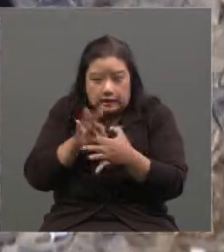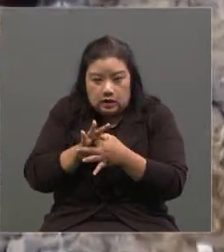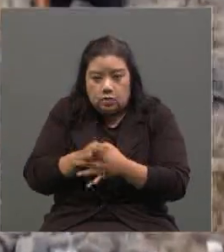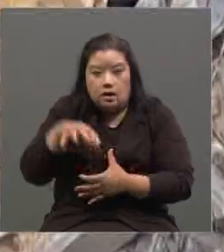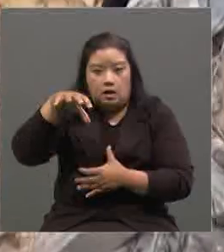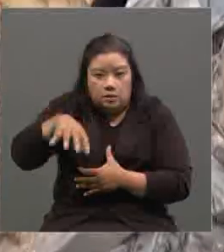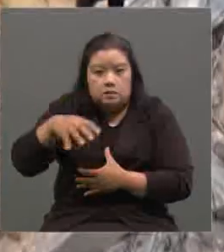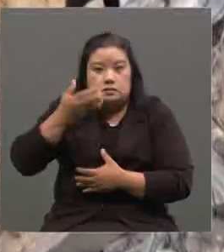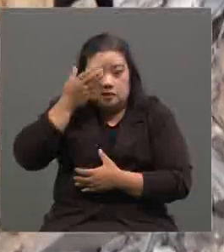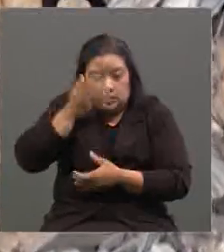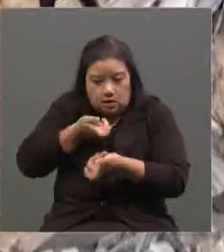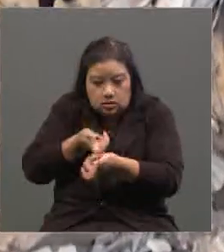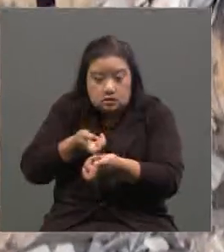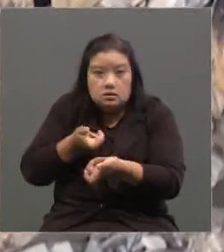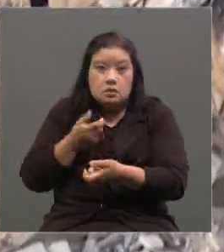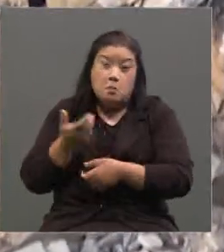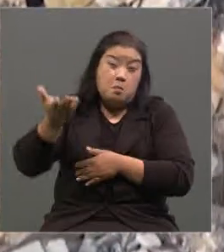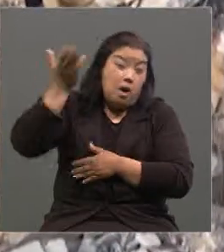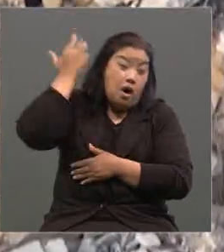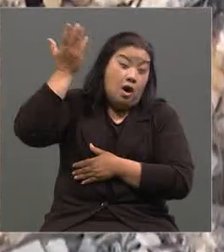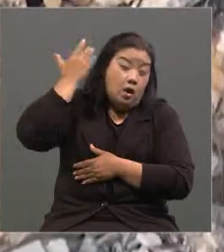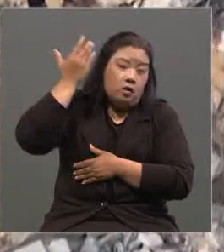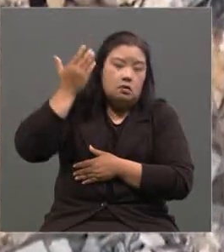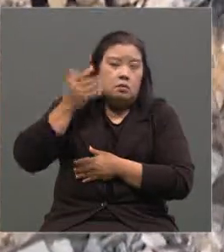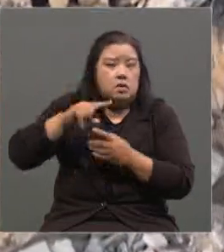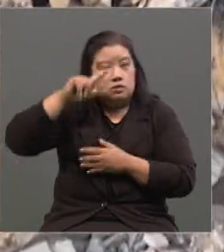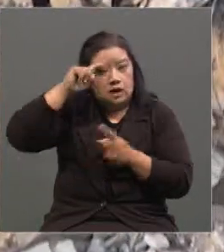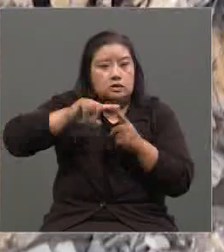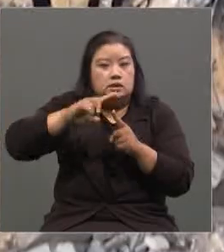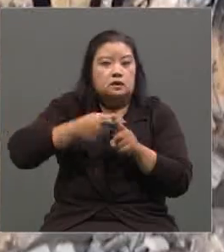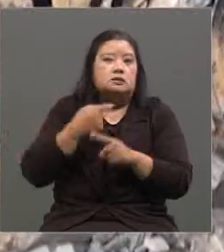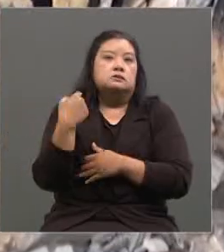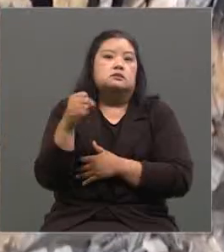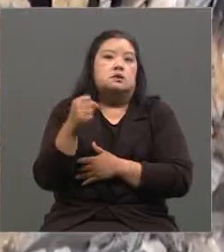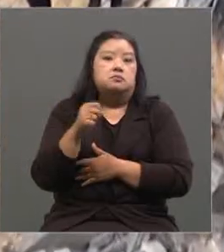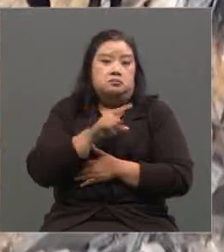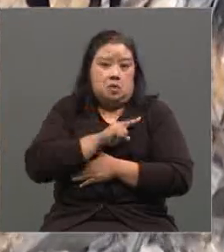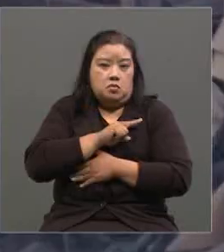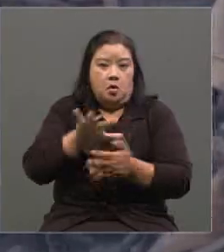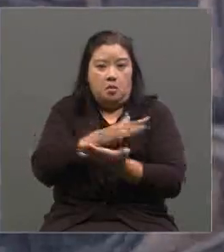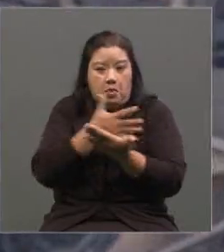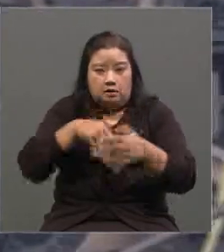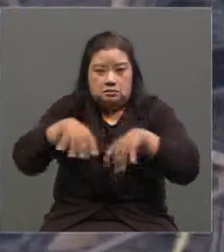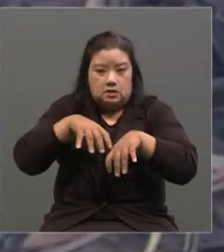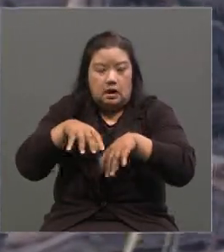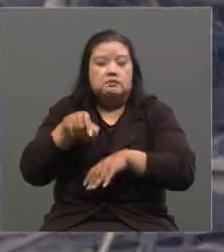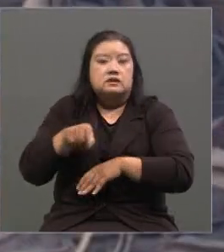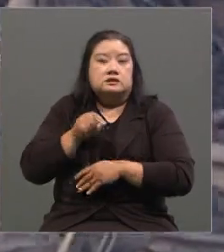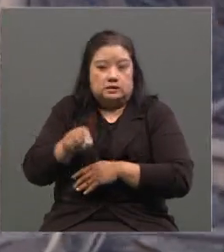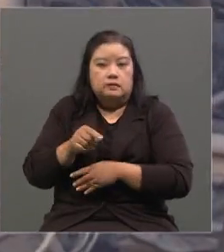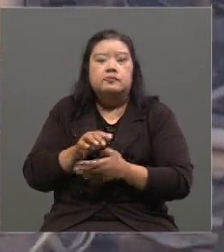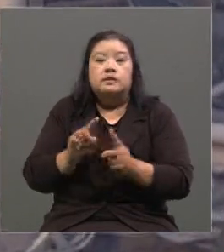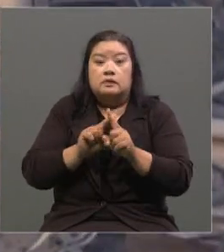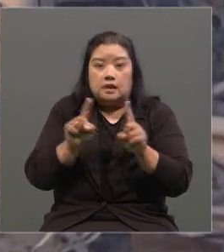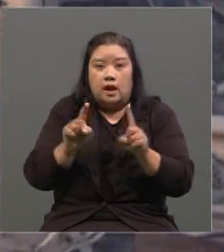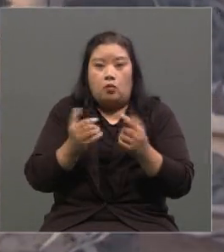อิสราเอลไปตั้งแต่ตอนเปิดปฏิบัติการย้อนไปเมื่อวันเสาร์ที่ 7ตุลาคมเลยอครับเมื่อ 2สัปดาห์ที่แล้วแล้วก็ยืนยันนะว่า